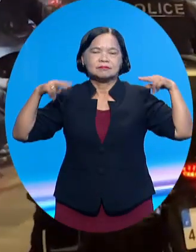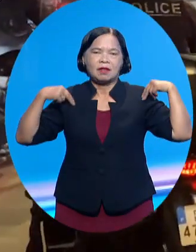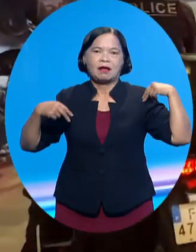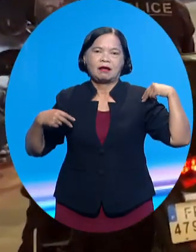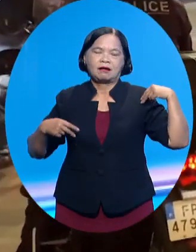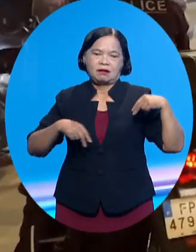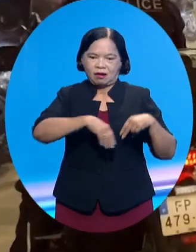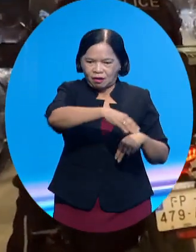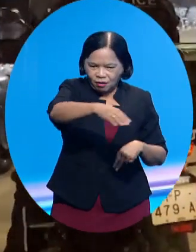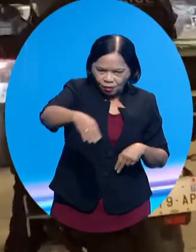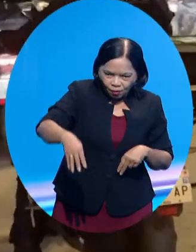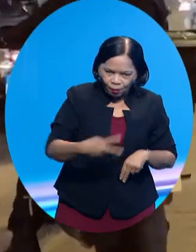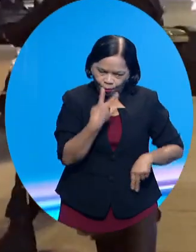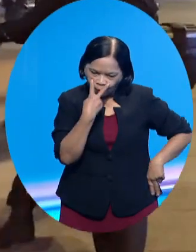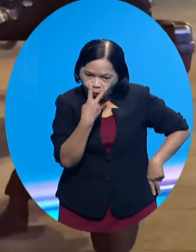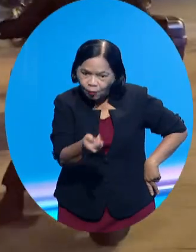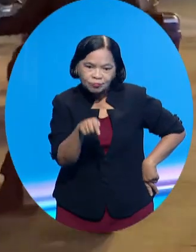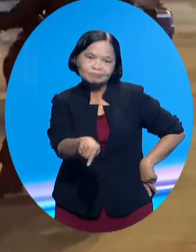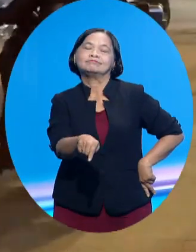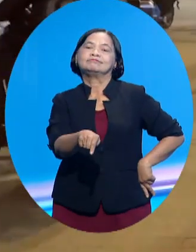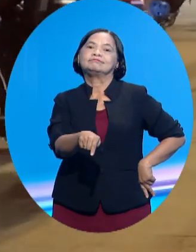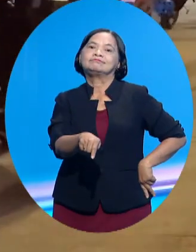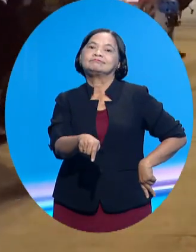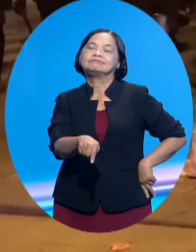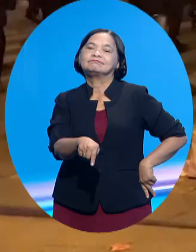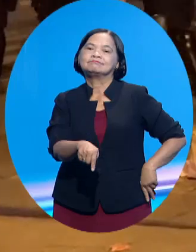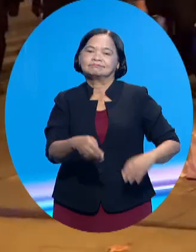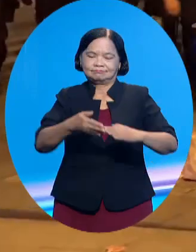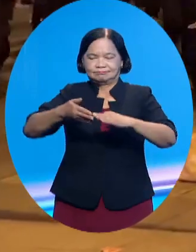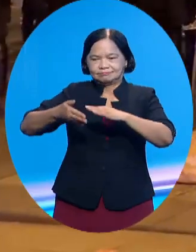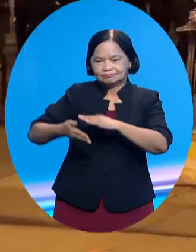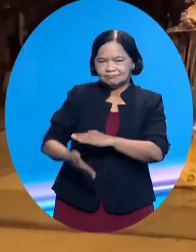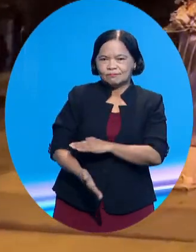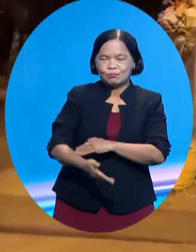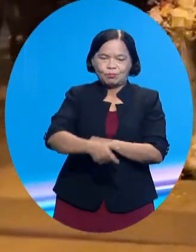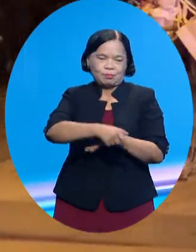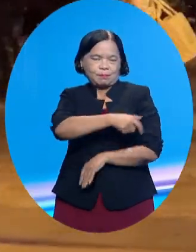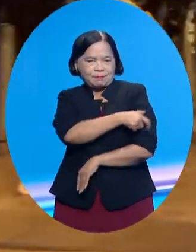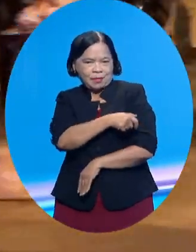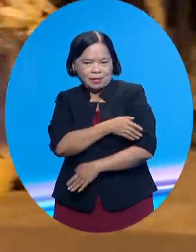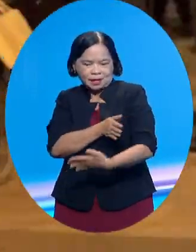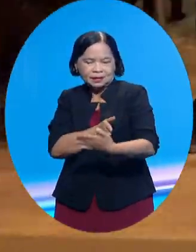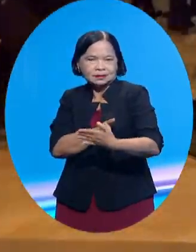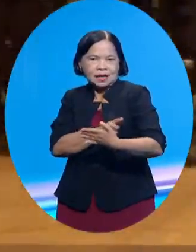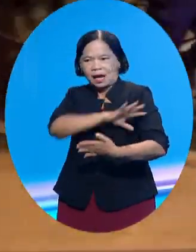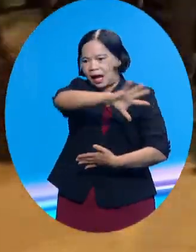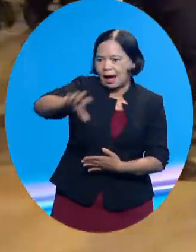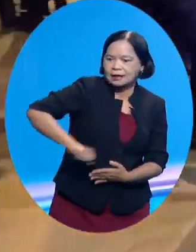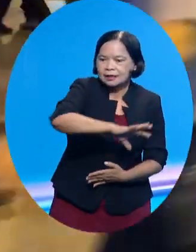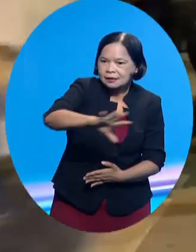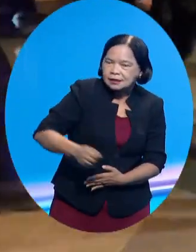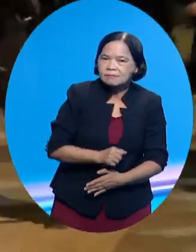cường quanh khu vực tiến hành kiểm tra tại chỗ. Mặt tiền của các cửa hàng đã dựng rào bảo vệ để ngăn chặn khả năng cướp bóc và thiệt